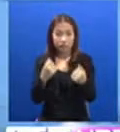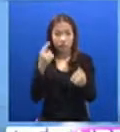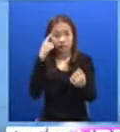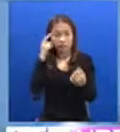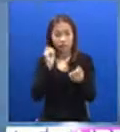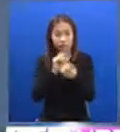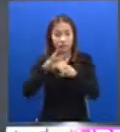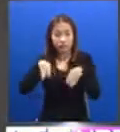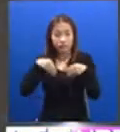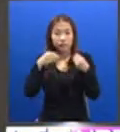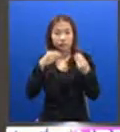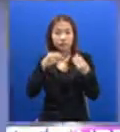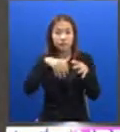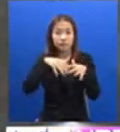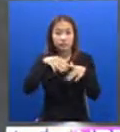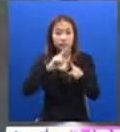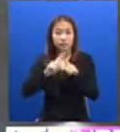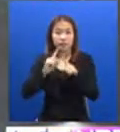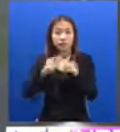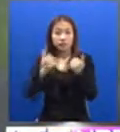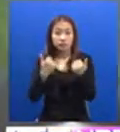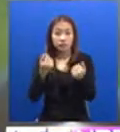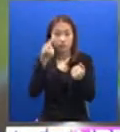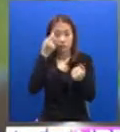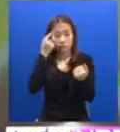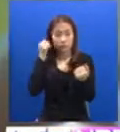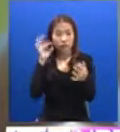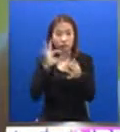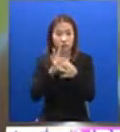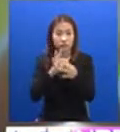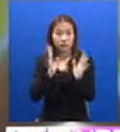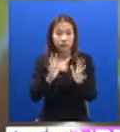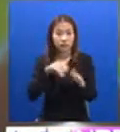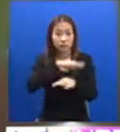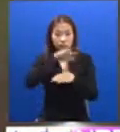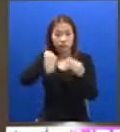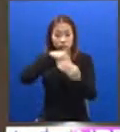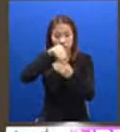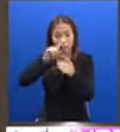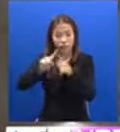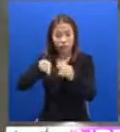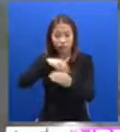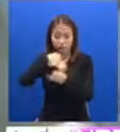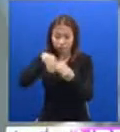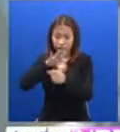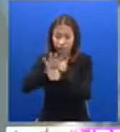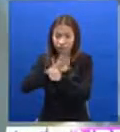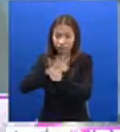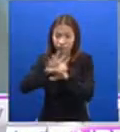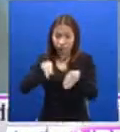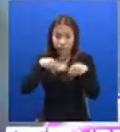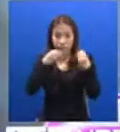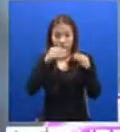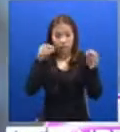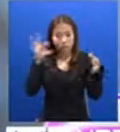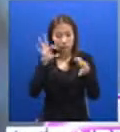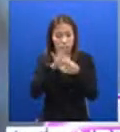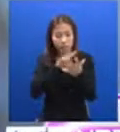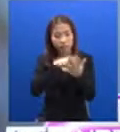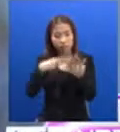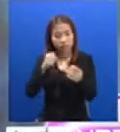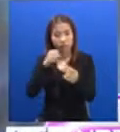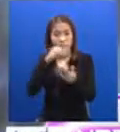สามารถใช้เป็นแนวทางในการดำเนินชีวิตจึงเป็นผลให้กำหนดเรื่องของเศรษฐกิจพอเพียงไว้ในหลักสูตรการศึกษาขั้นพื้น